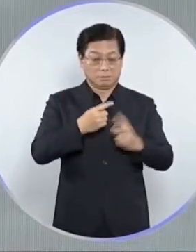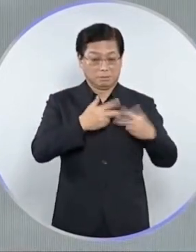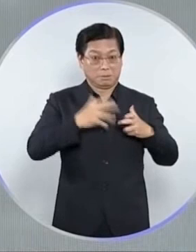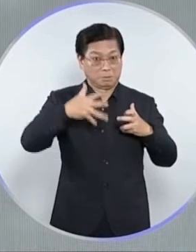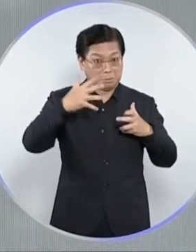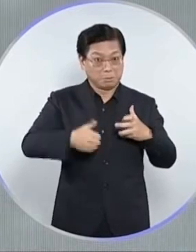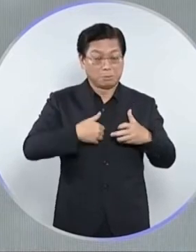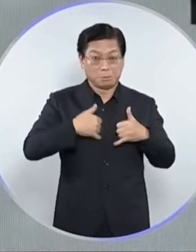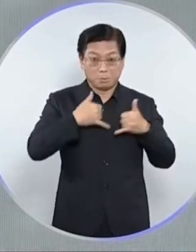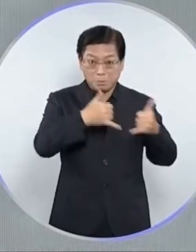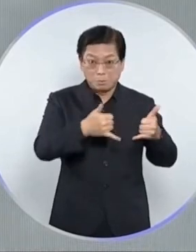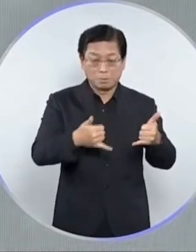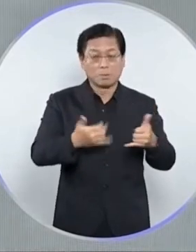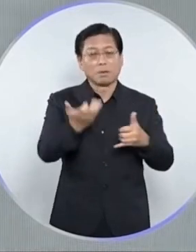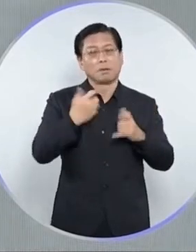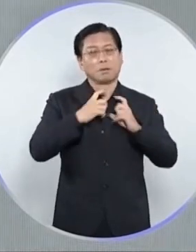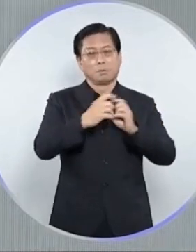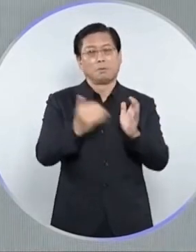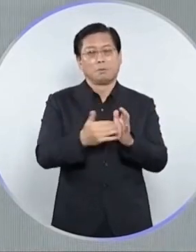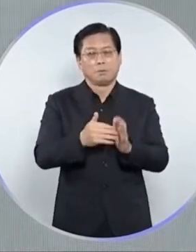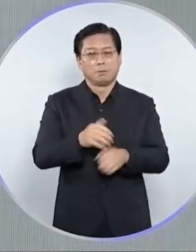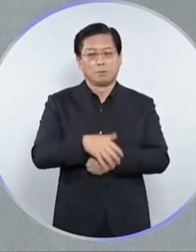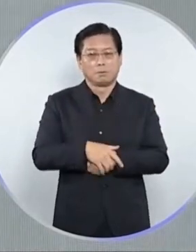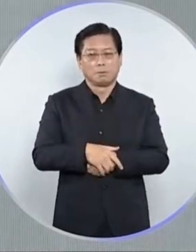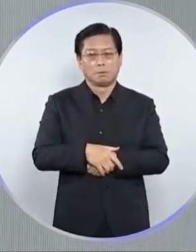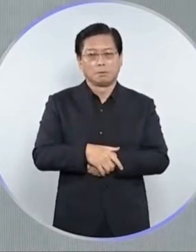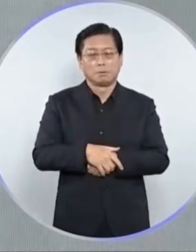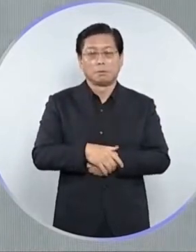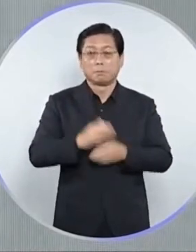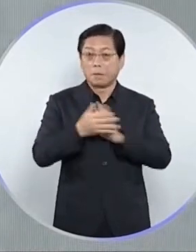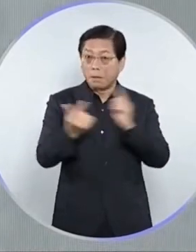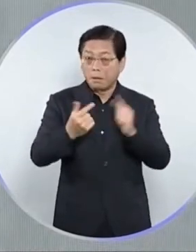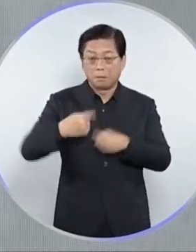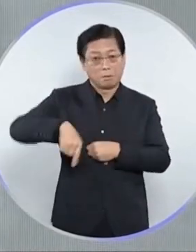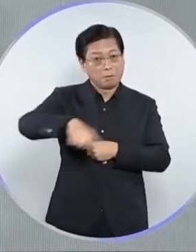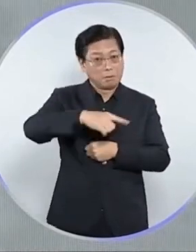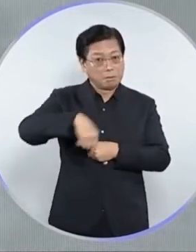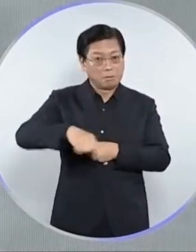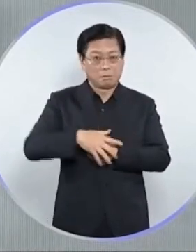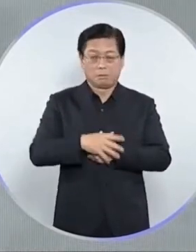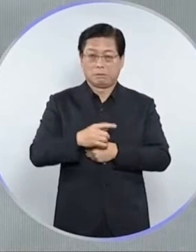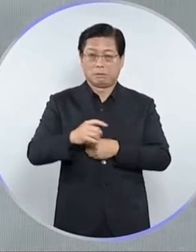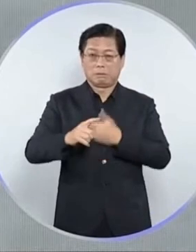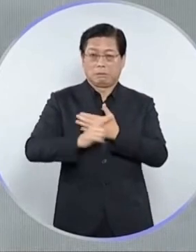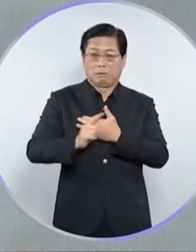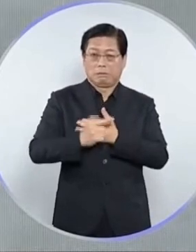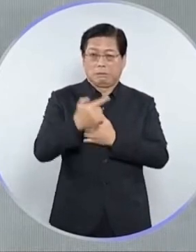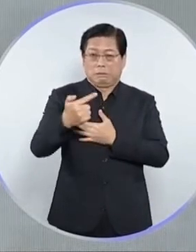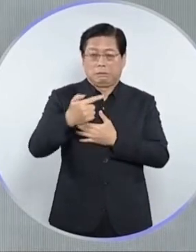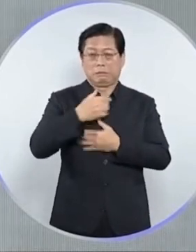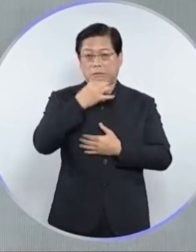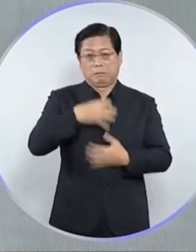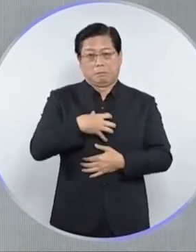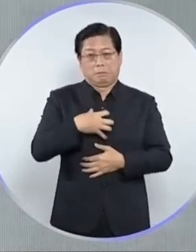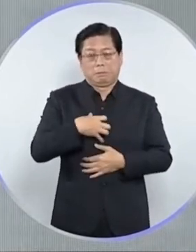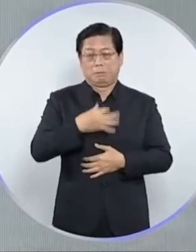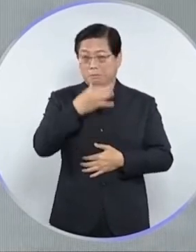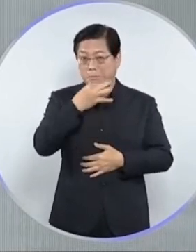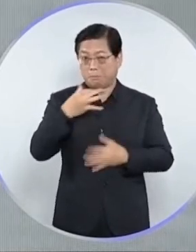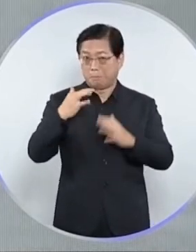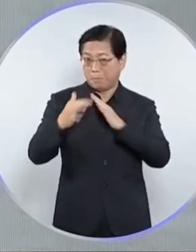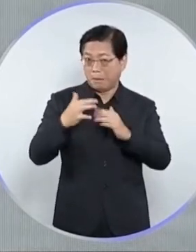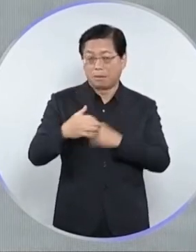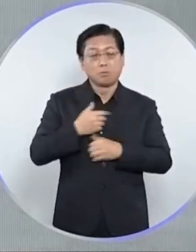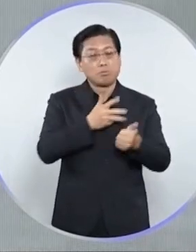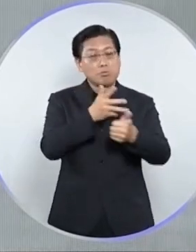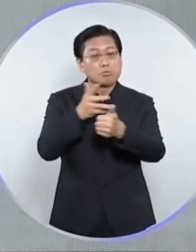今天吗？刚刚已经回应了嘛，变成大家紧张到要死，内心惊吓、惊震惊嘛。你